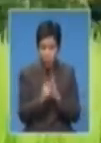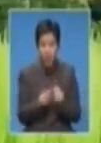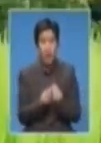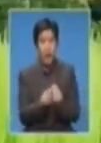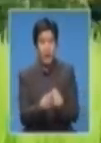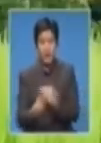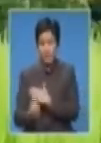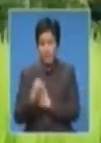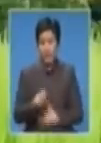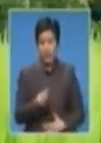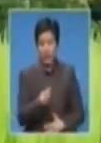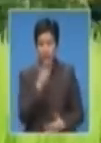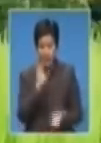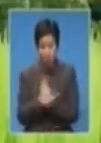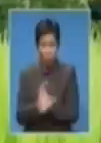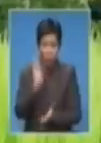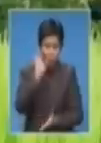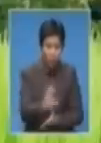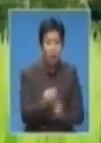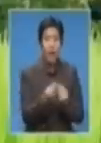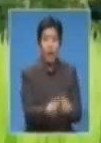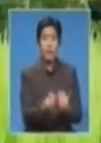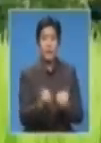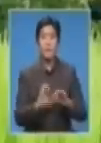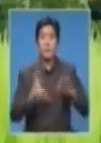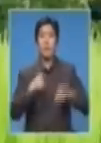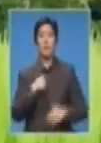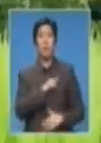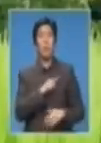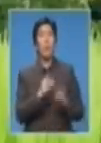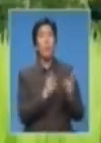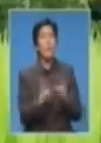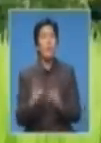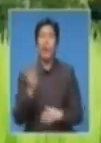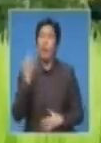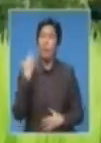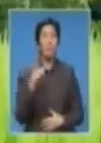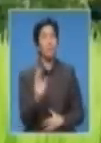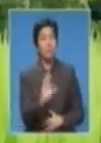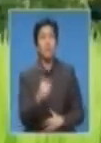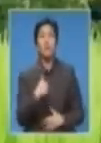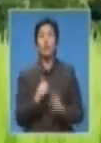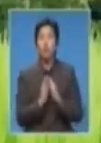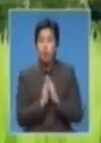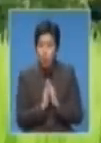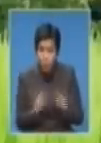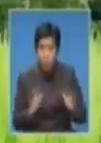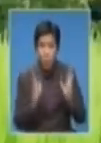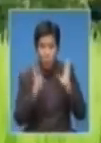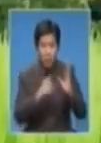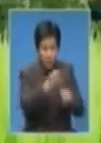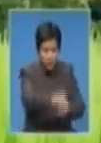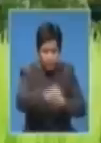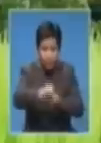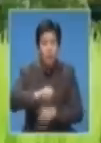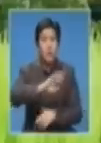างความแข็งให้หาทุนหาอะไรให้อันนี้มันต้องเป็นอย่างนี้นะครับอย่าไปทำกันแบบเดิมเลยนะครับขอขอบคุณนะครับพี่น้องเกษตรกรทุกประเภทนะครับ